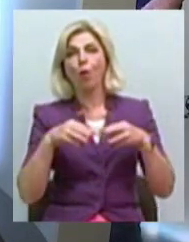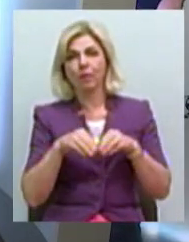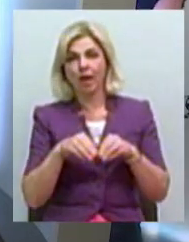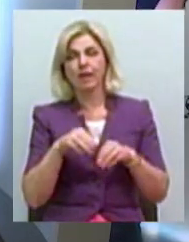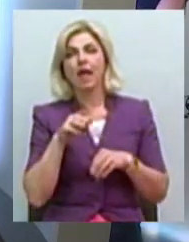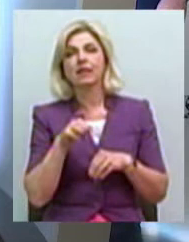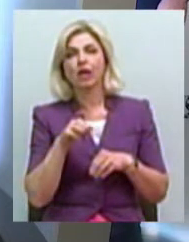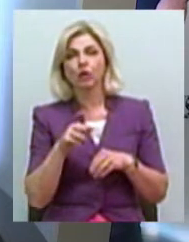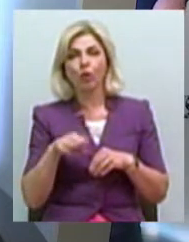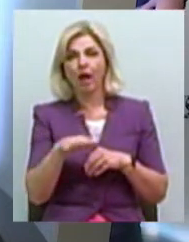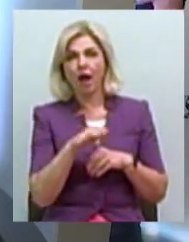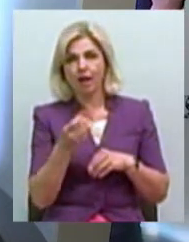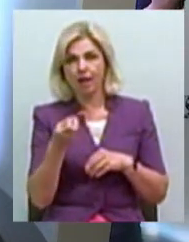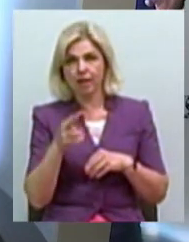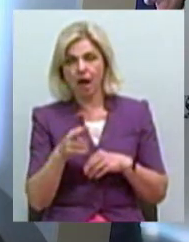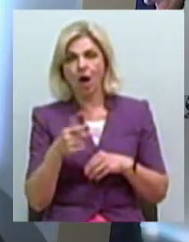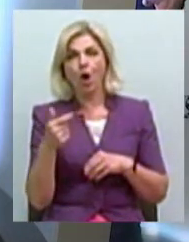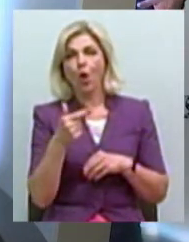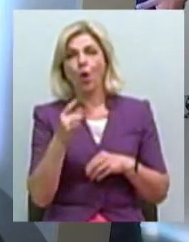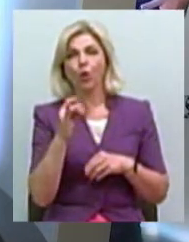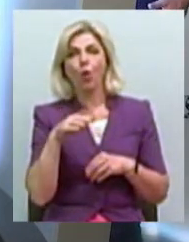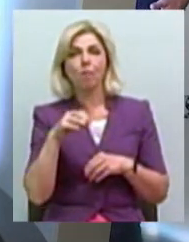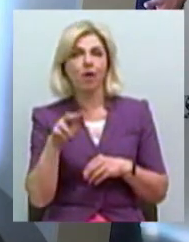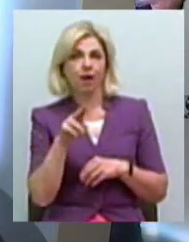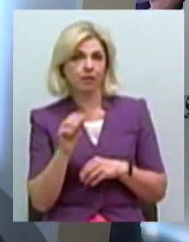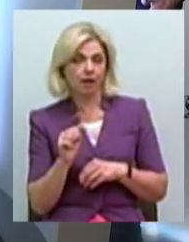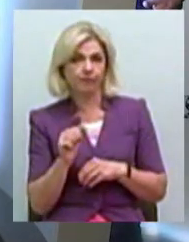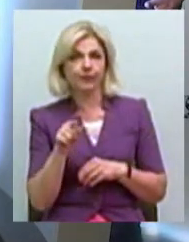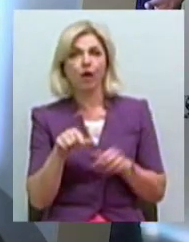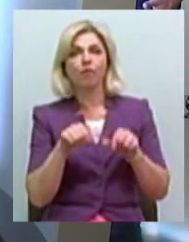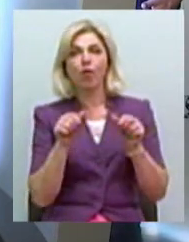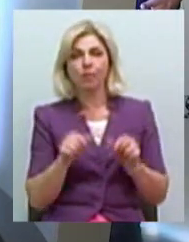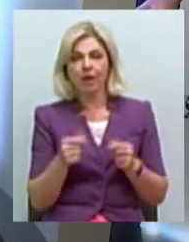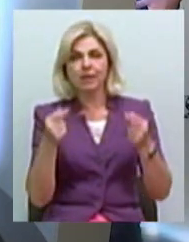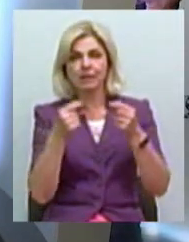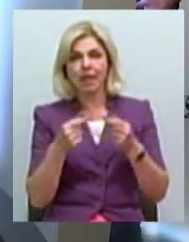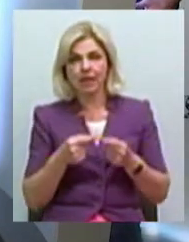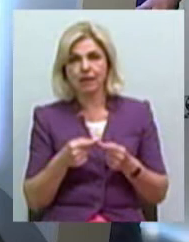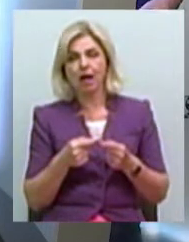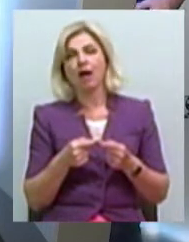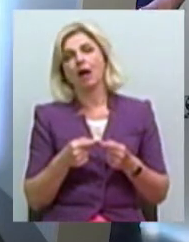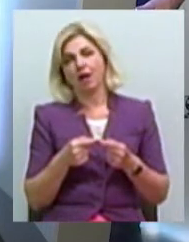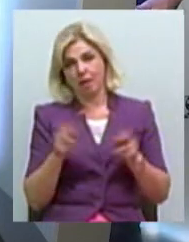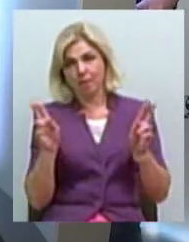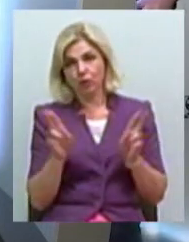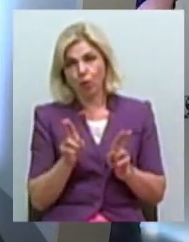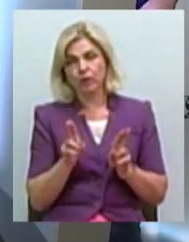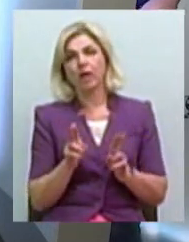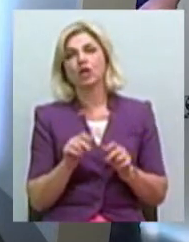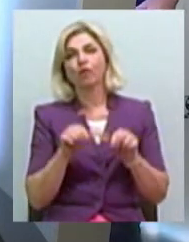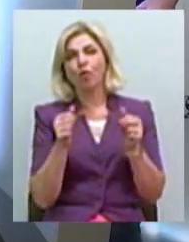громада. Об'єднані територіальні громади формуються згідно до методики формування спроможних